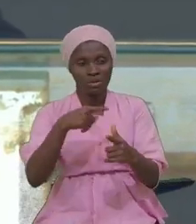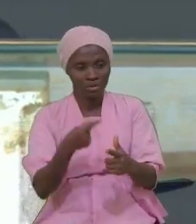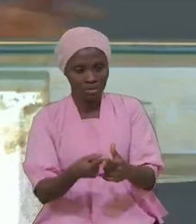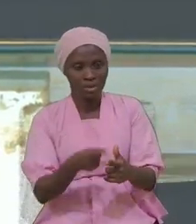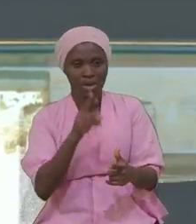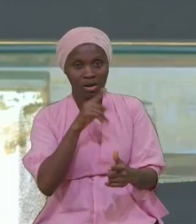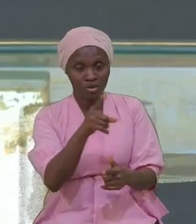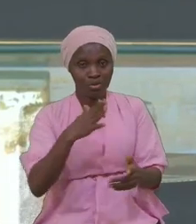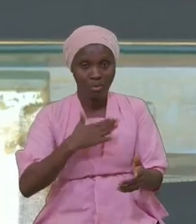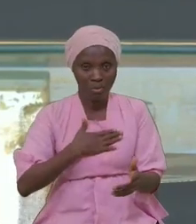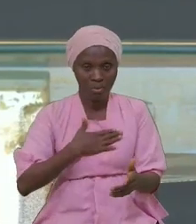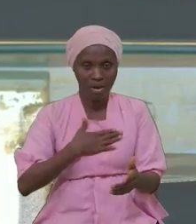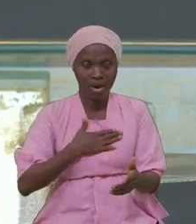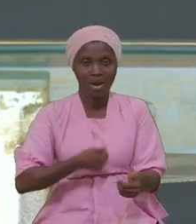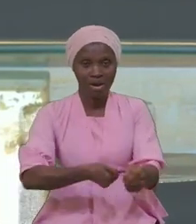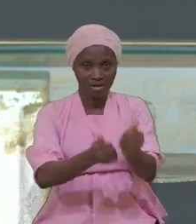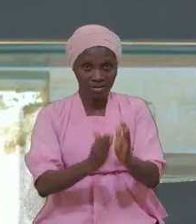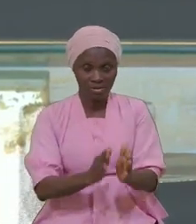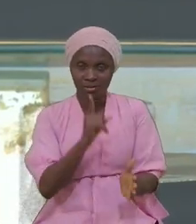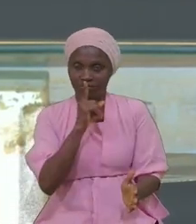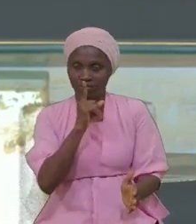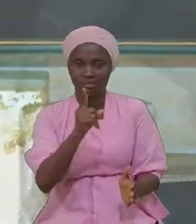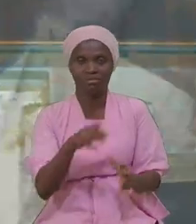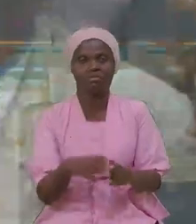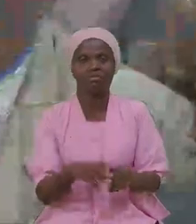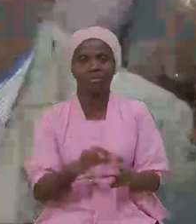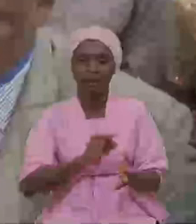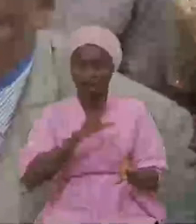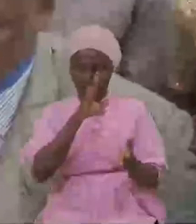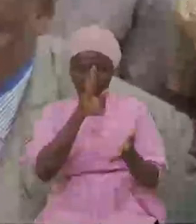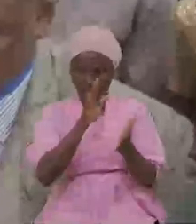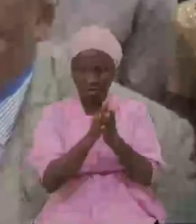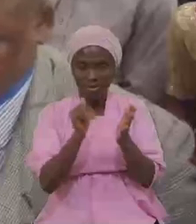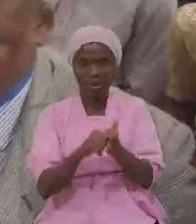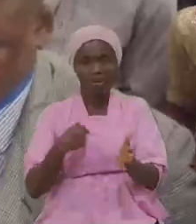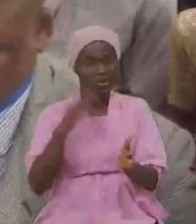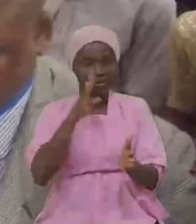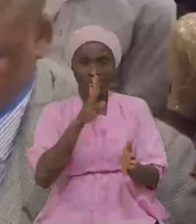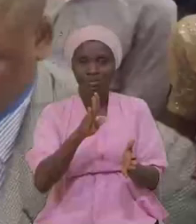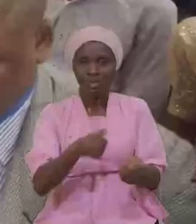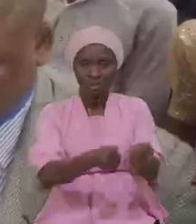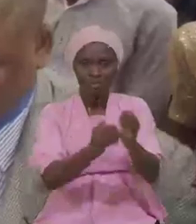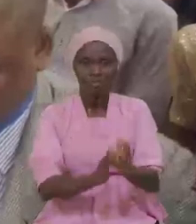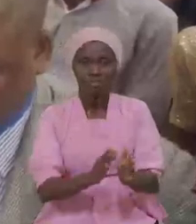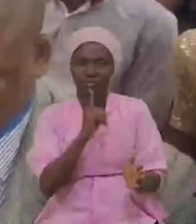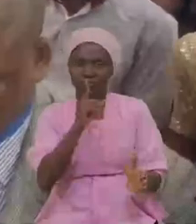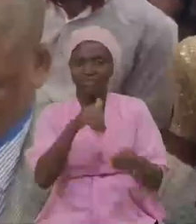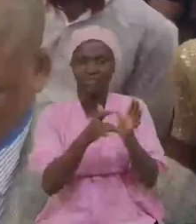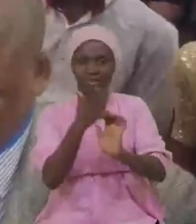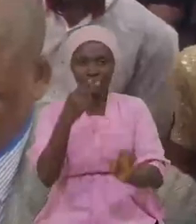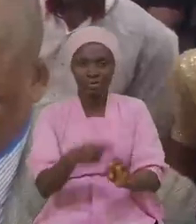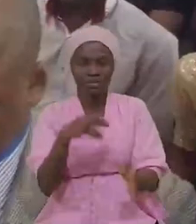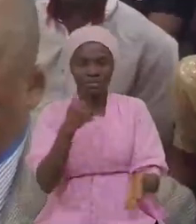disciples. Je prie que nous soyons réellement ses disciples au nom de Jésus-Christ.